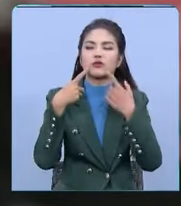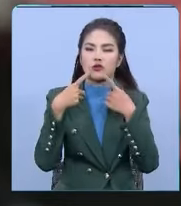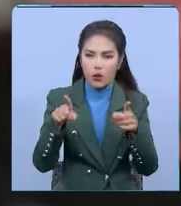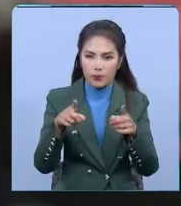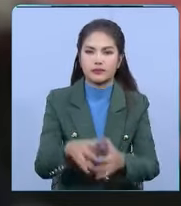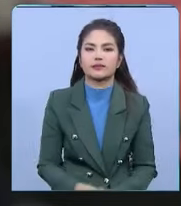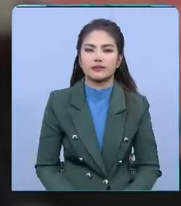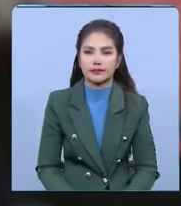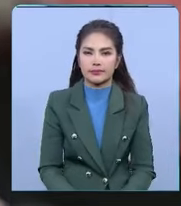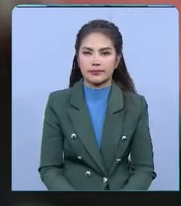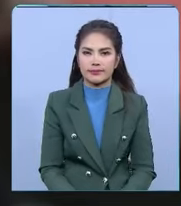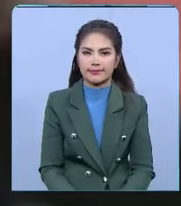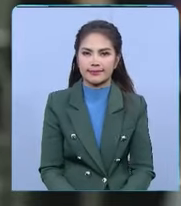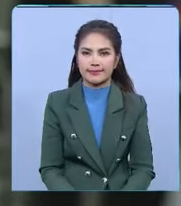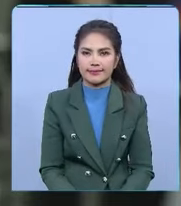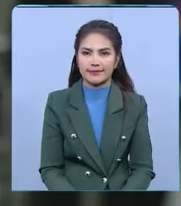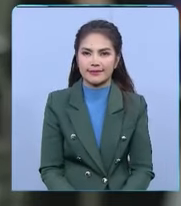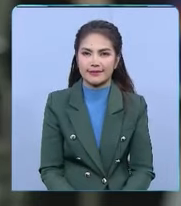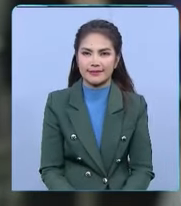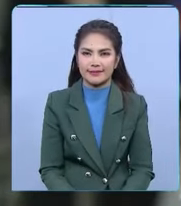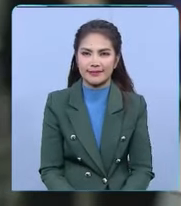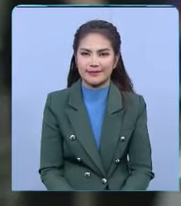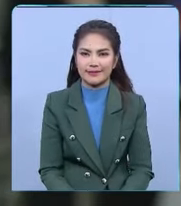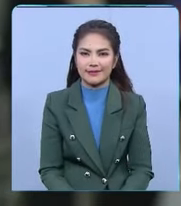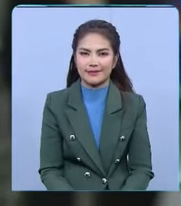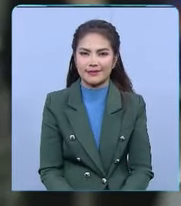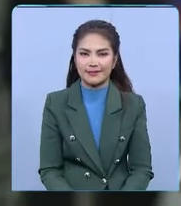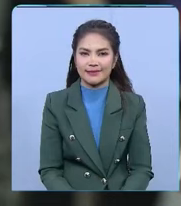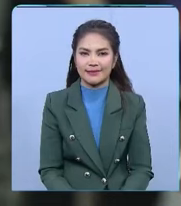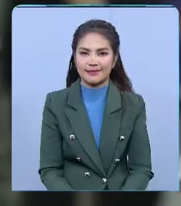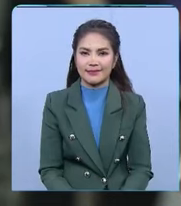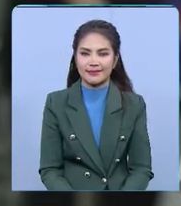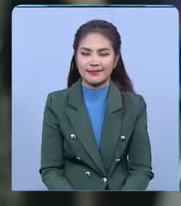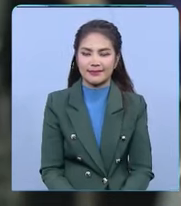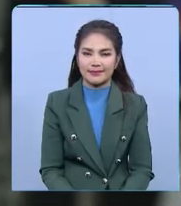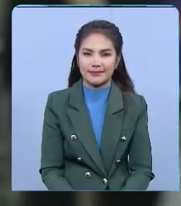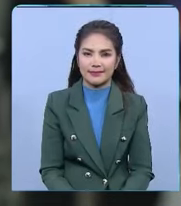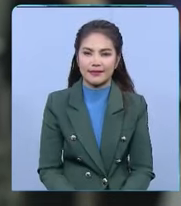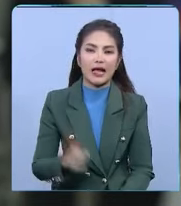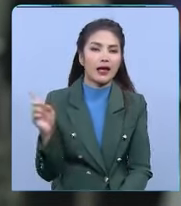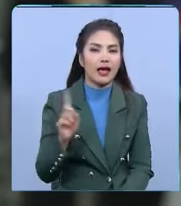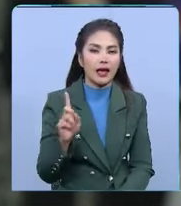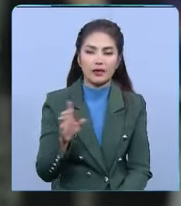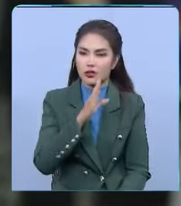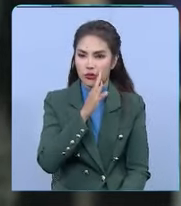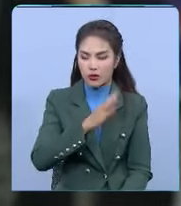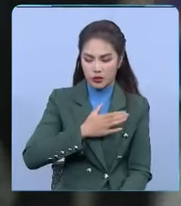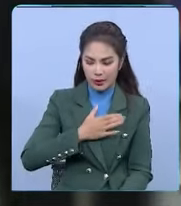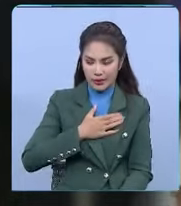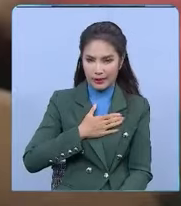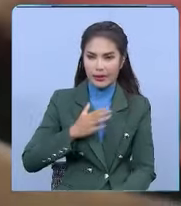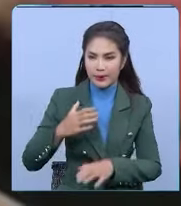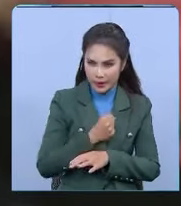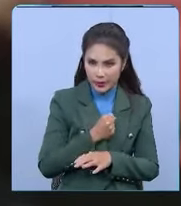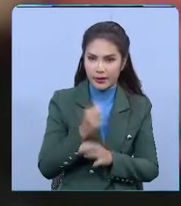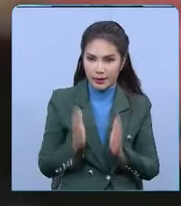้ครับอย่างนี้ครับด้วยความที่มีพอเราเป็นคนเขาเรียกว่าเป็นนักการเมืองมันก็จ